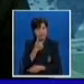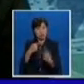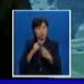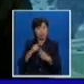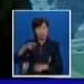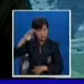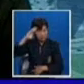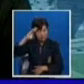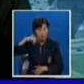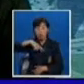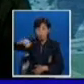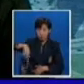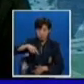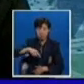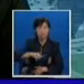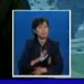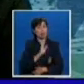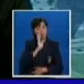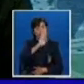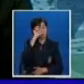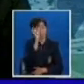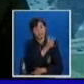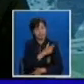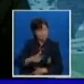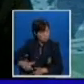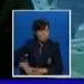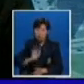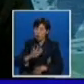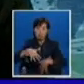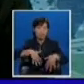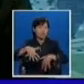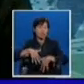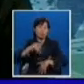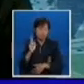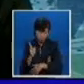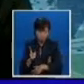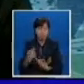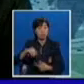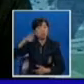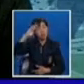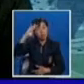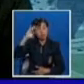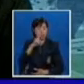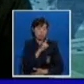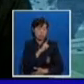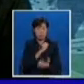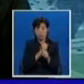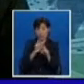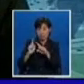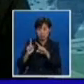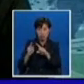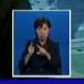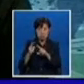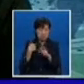ติกองทัพในพระบาทสมเด็จพระเจ้าอยู่หัวแล้วก็เป็นของประชาชนอยู่เราจะปฏิบัติหน้าที่ในทุกอย่างเนี่ยโดยไม่ได้มีฝักมี